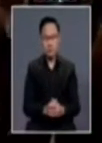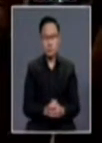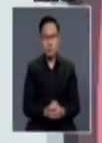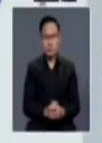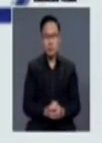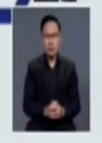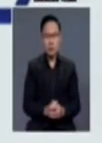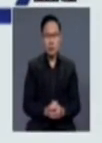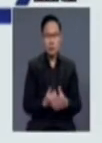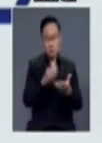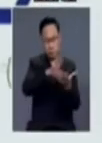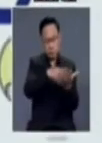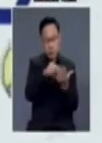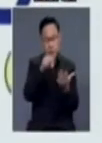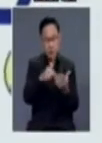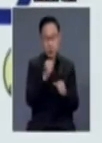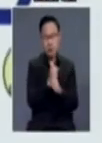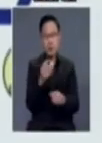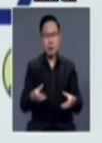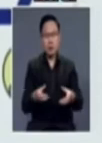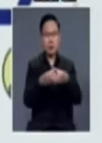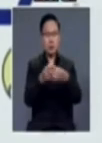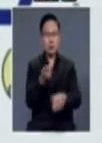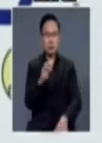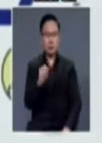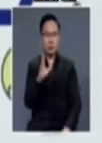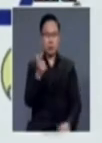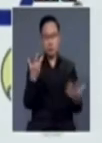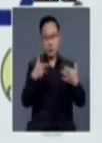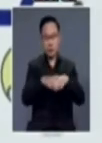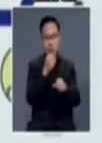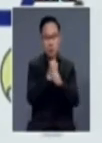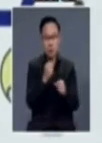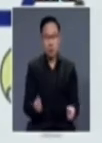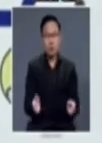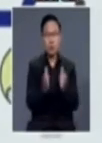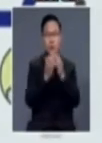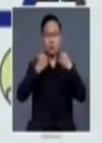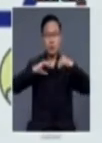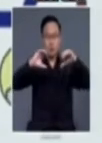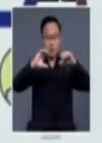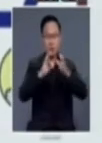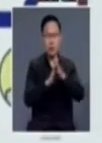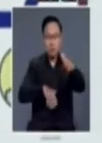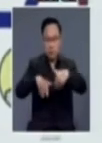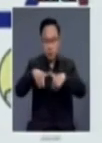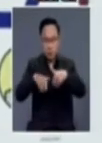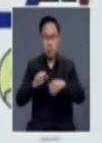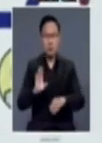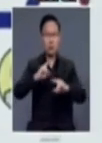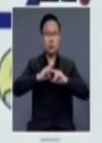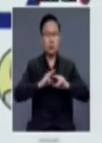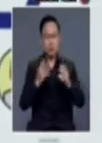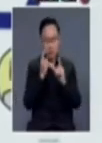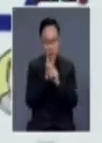จากกรอบแนวทางดังกล่าวคณะรักษาความสงบแห่งชาติได้บูรณาการศักยภาพของส่วนราชการและภาคประชาชนตามแนวท